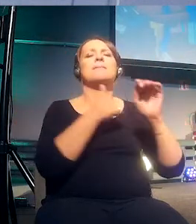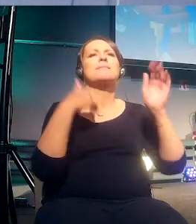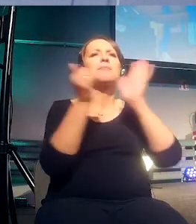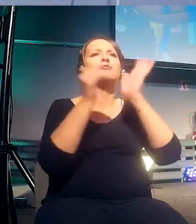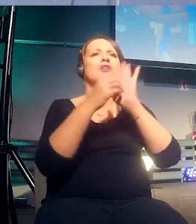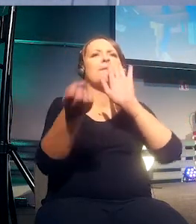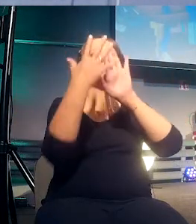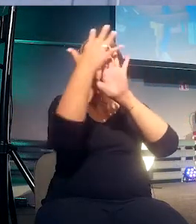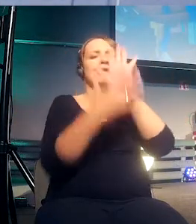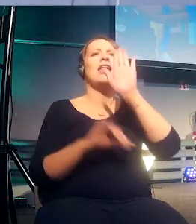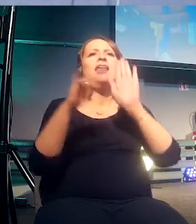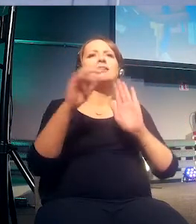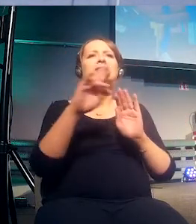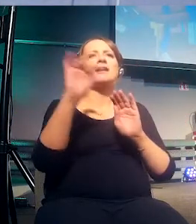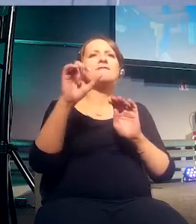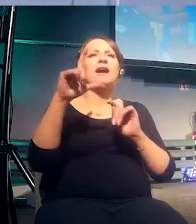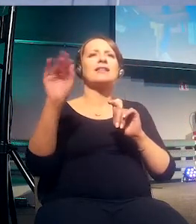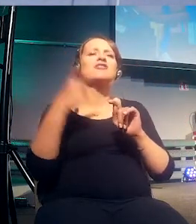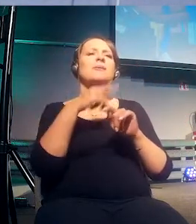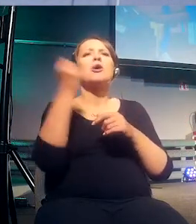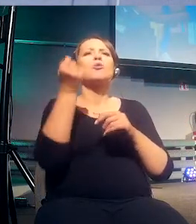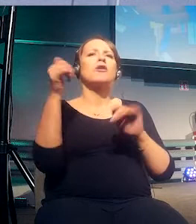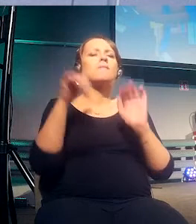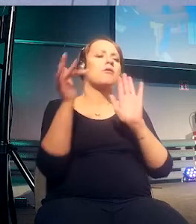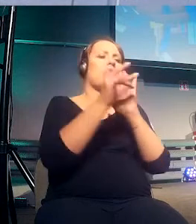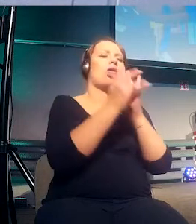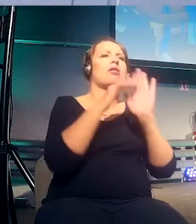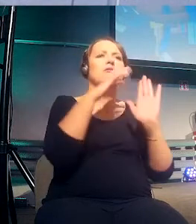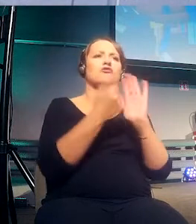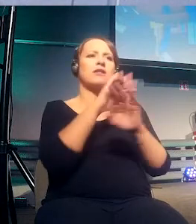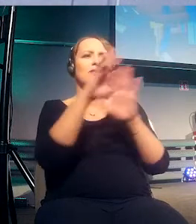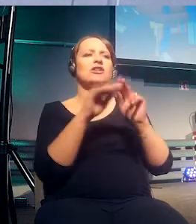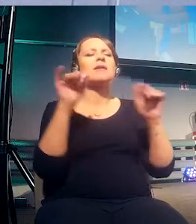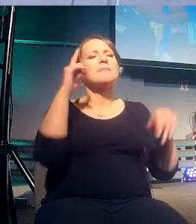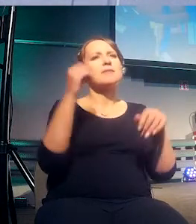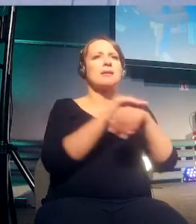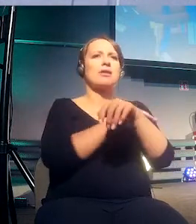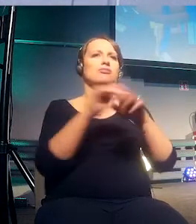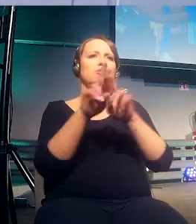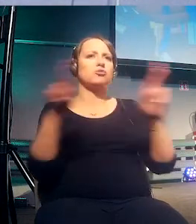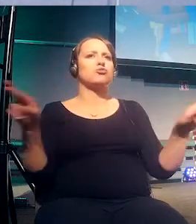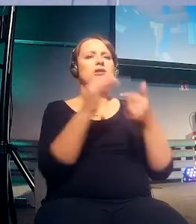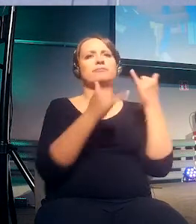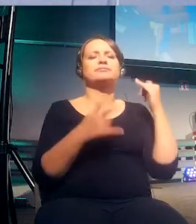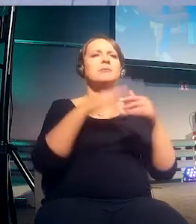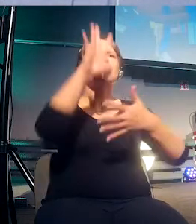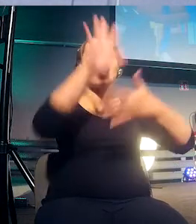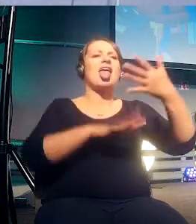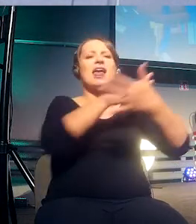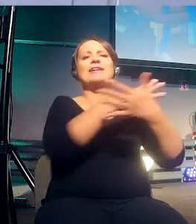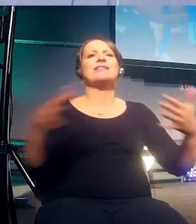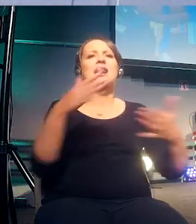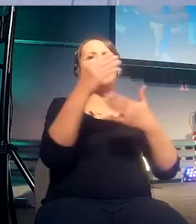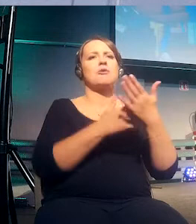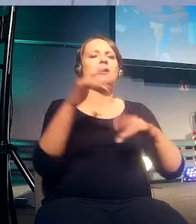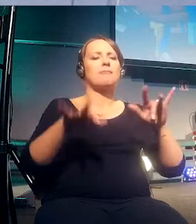żeby umożliwić użytkownikom pewne akcje? I są na to różne metody. Można na przykład spisywać sobie w Excelu. Potem jedyny problem z tym